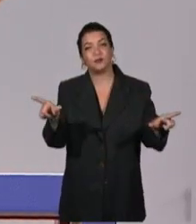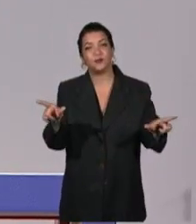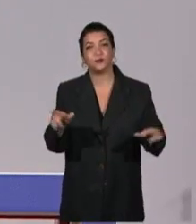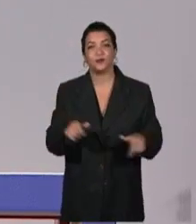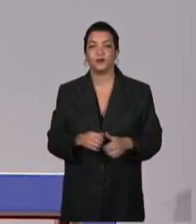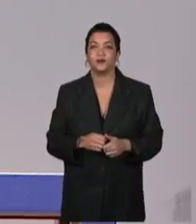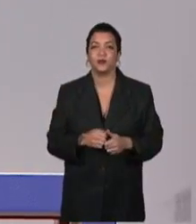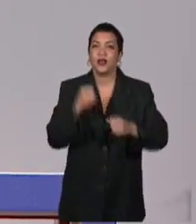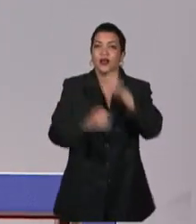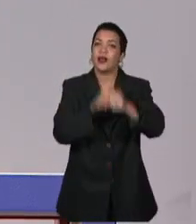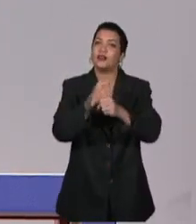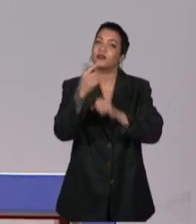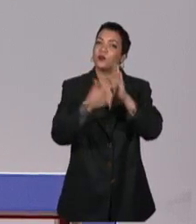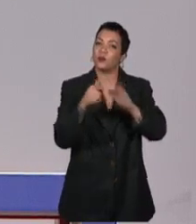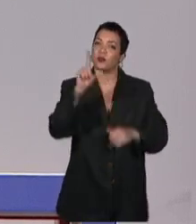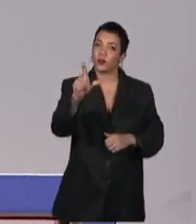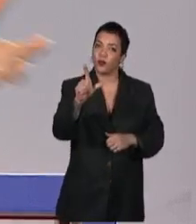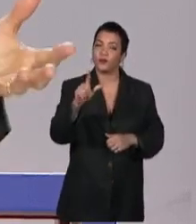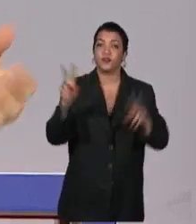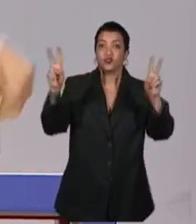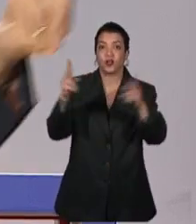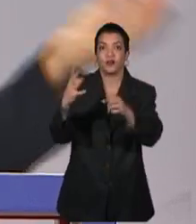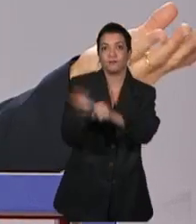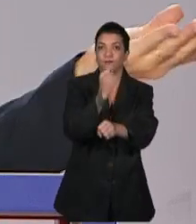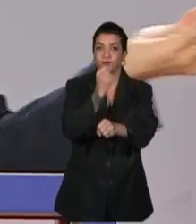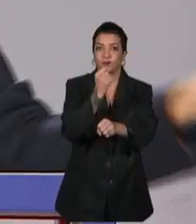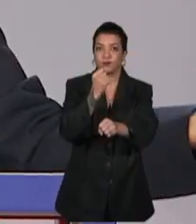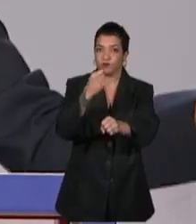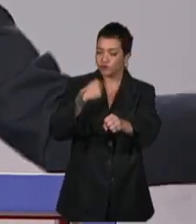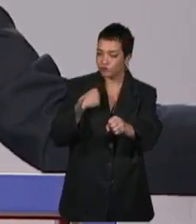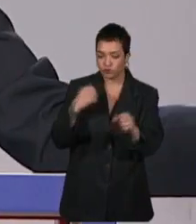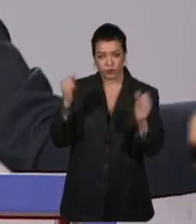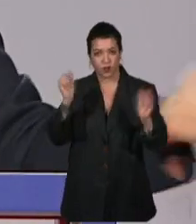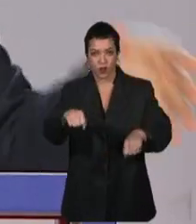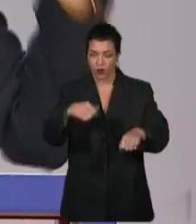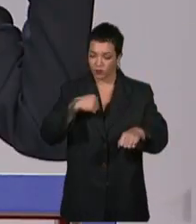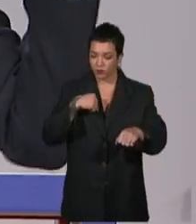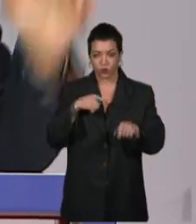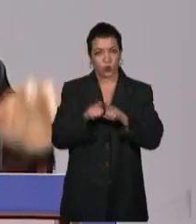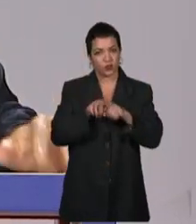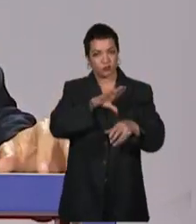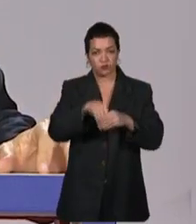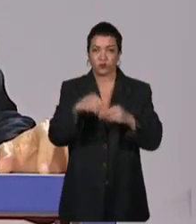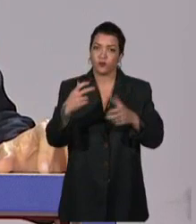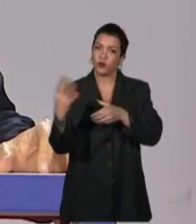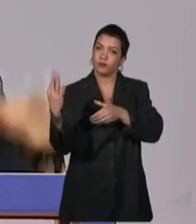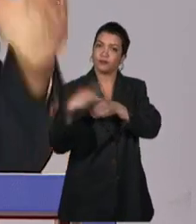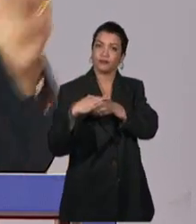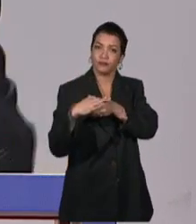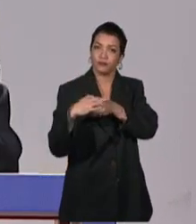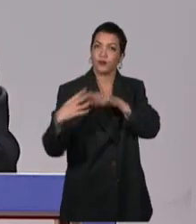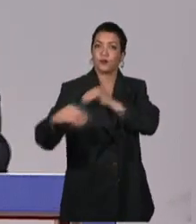en 2002, après la victoire de Chirac, j'ai choisi de me soumettre au suffrage des Français dans un combat que les